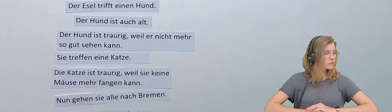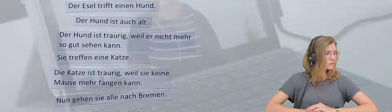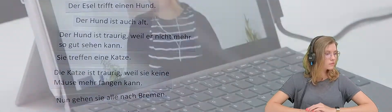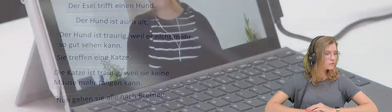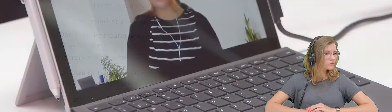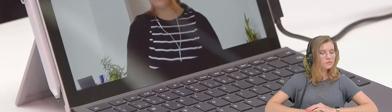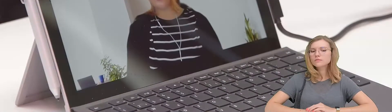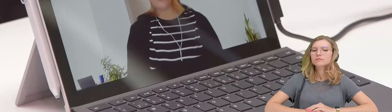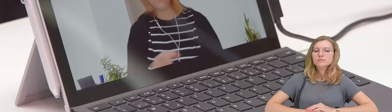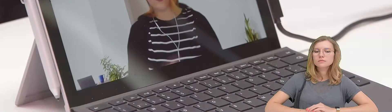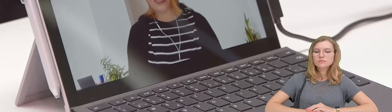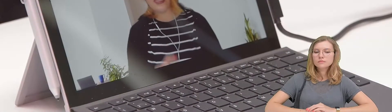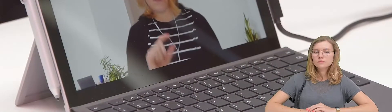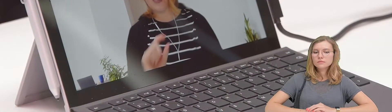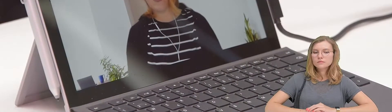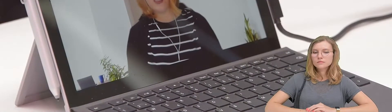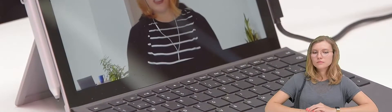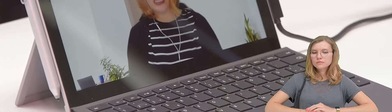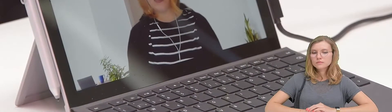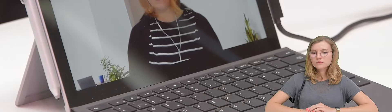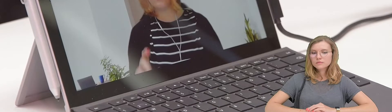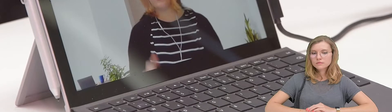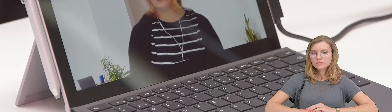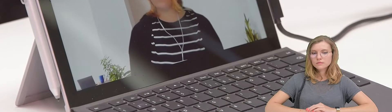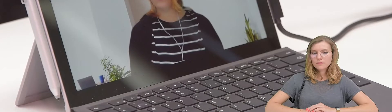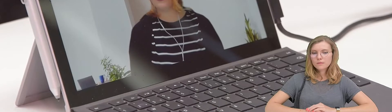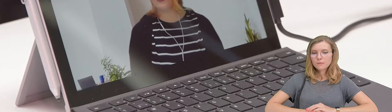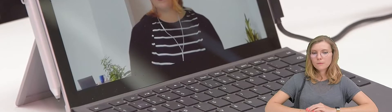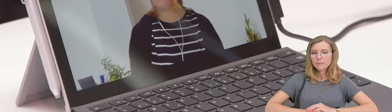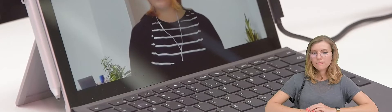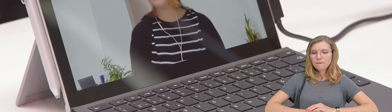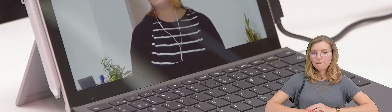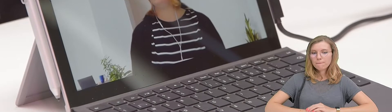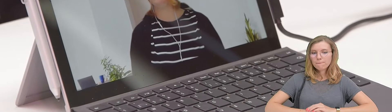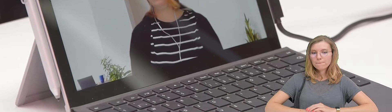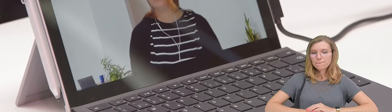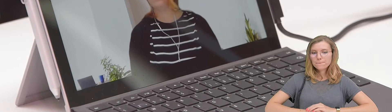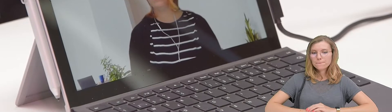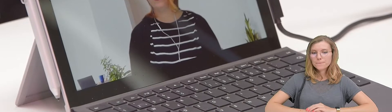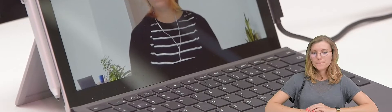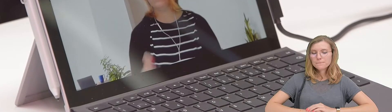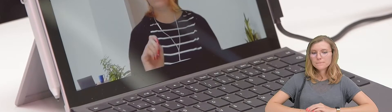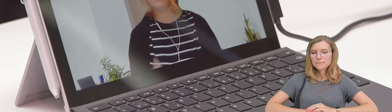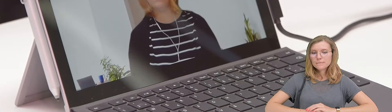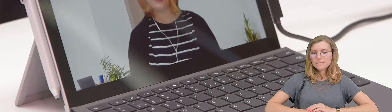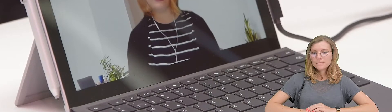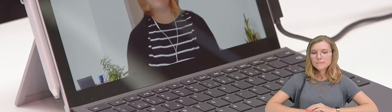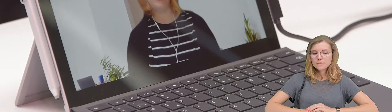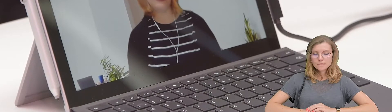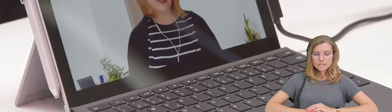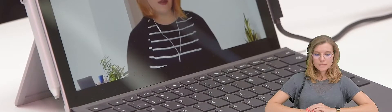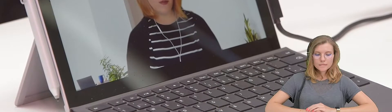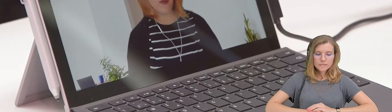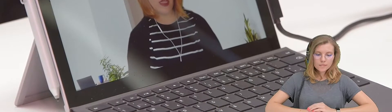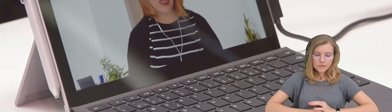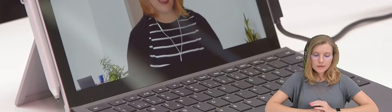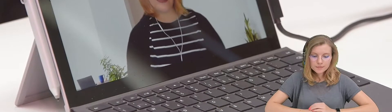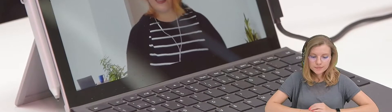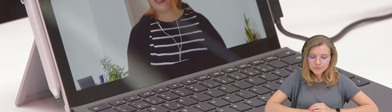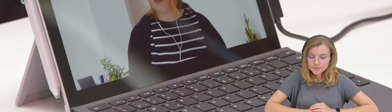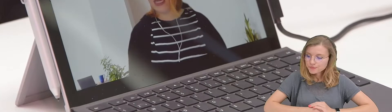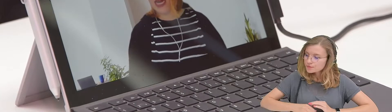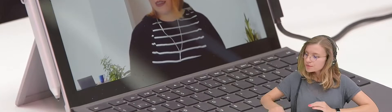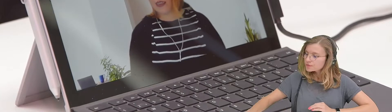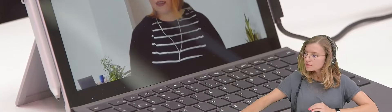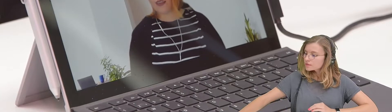Jetzt kannst du Satz für Satz einmal durchgehen und dir mhm. dann überlegen, welche Emojis könnten zu diesem Satz passen, mhm.